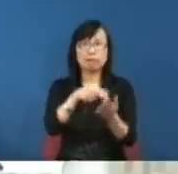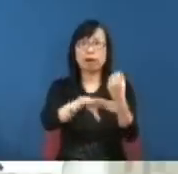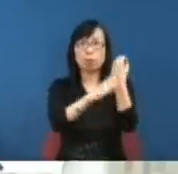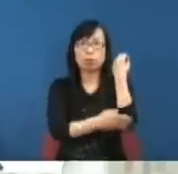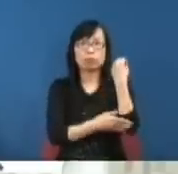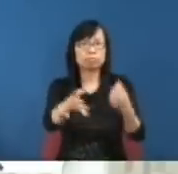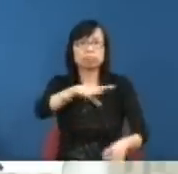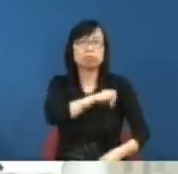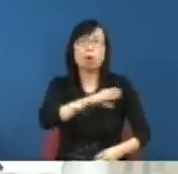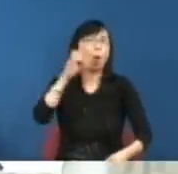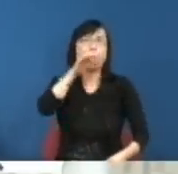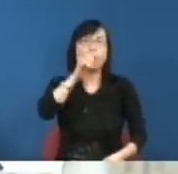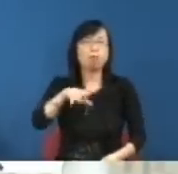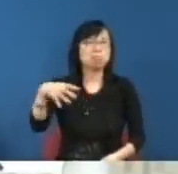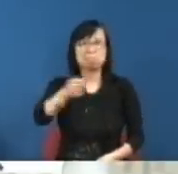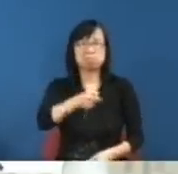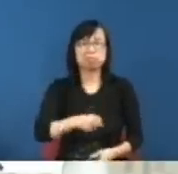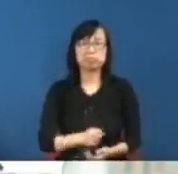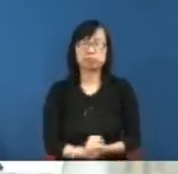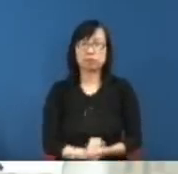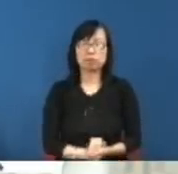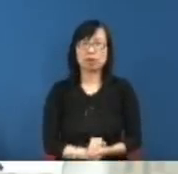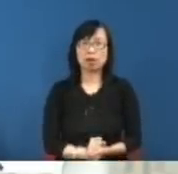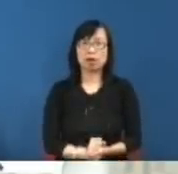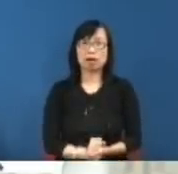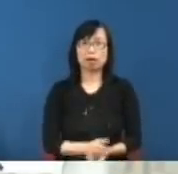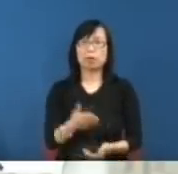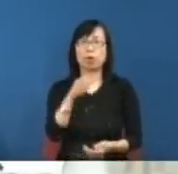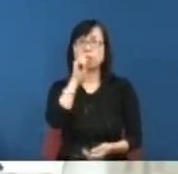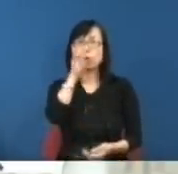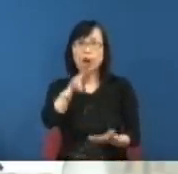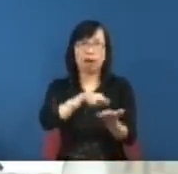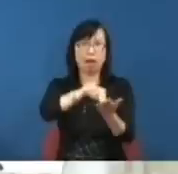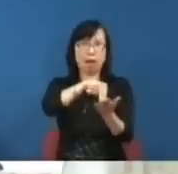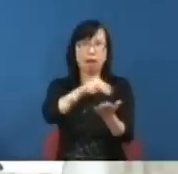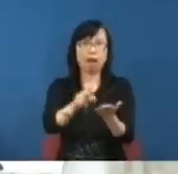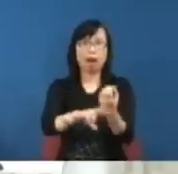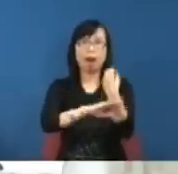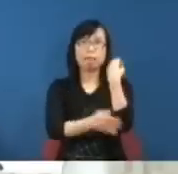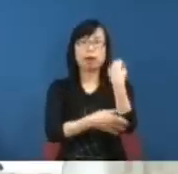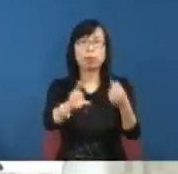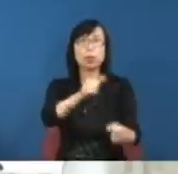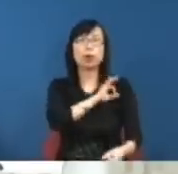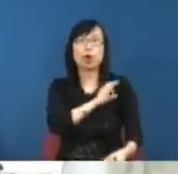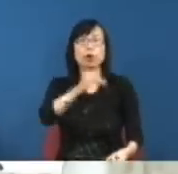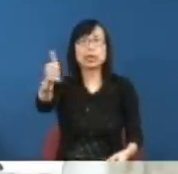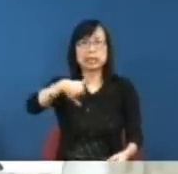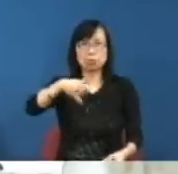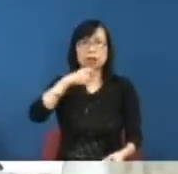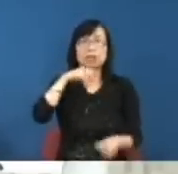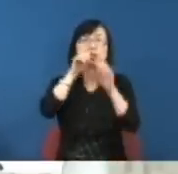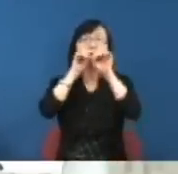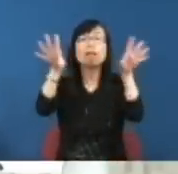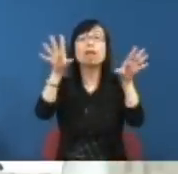說了事，所以其實很簡單的，他跟立法會說，喂，我要來演講喎，咁我哋